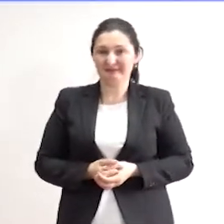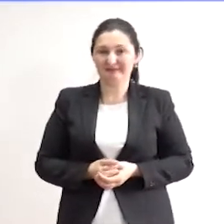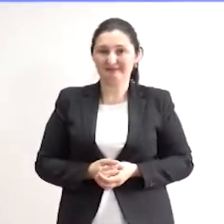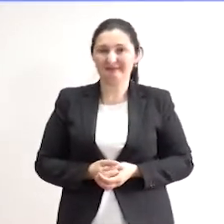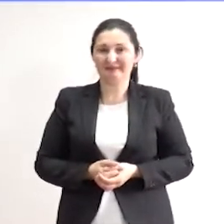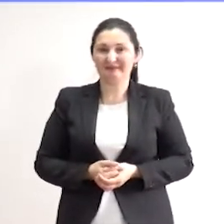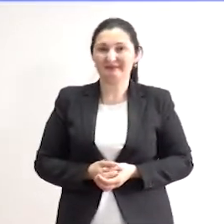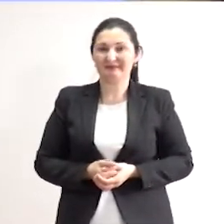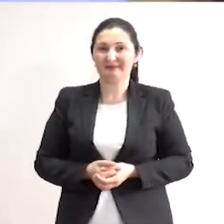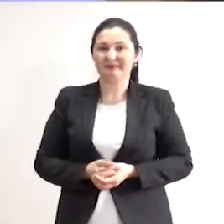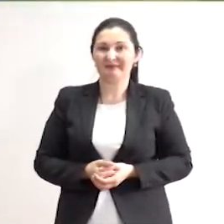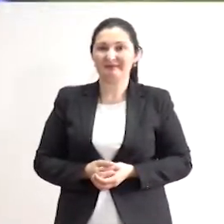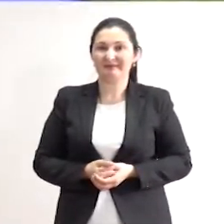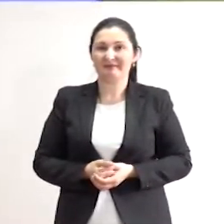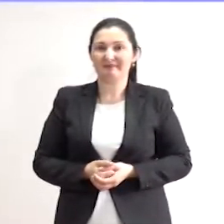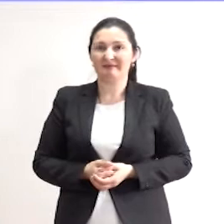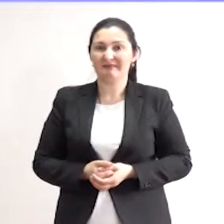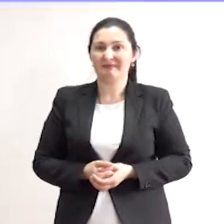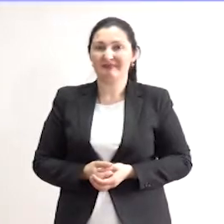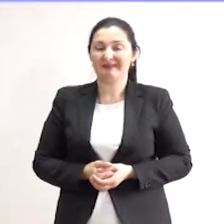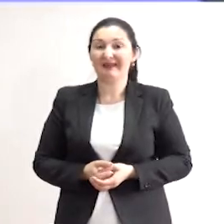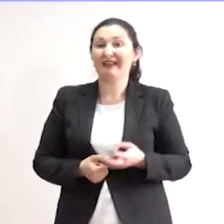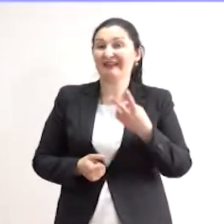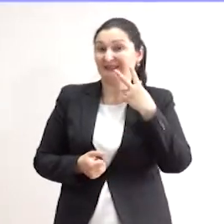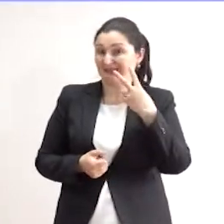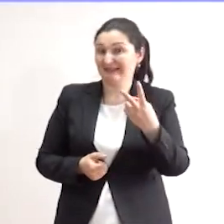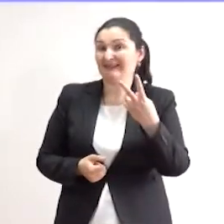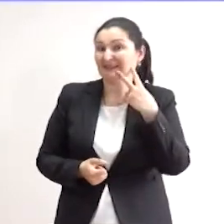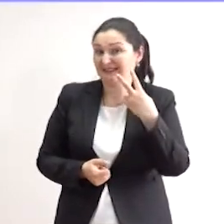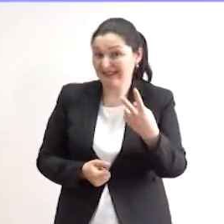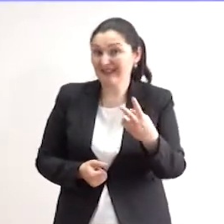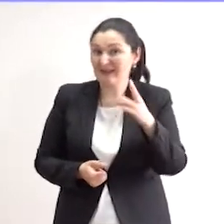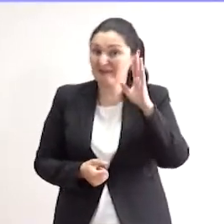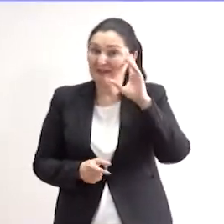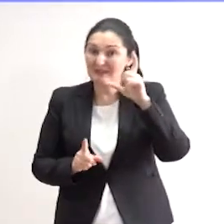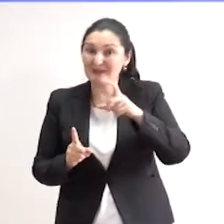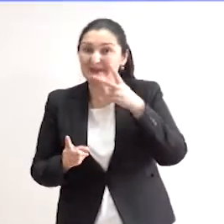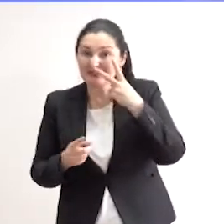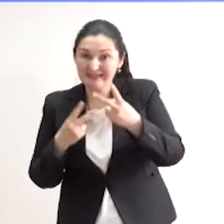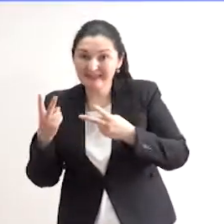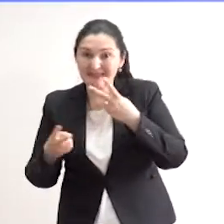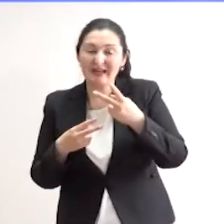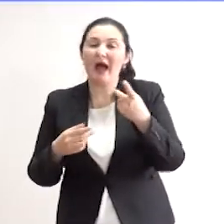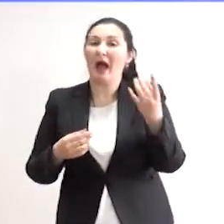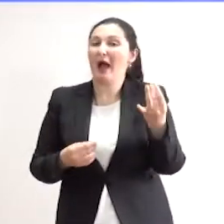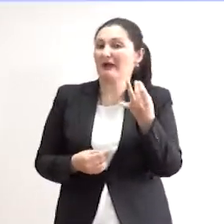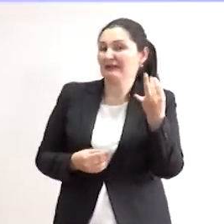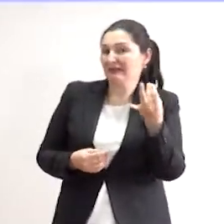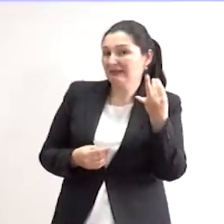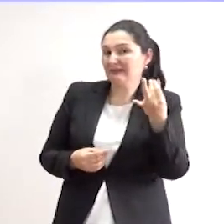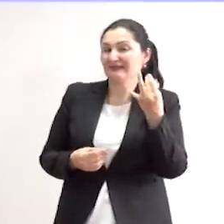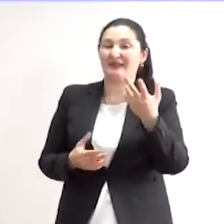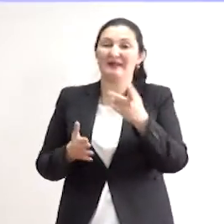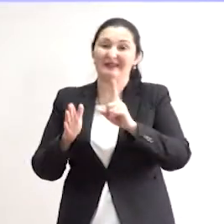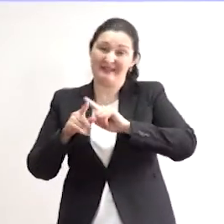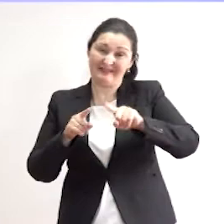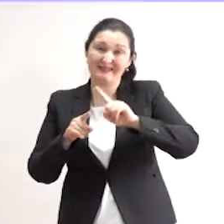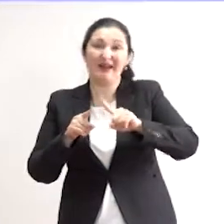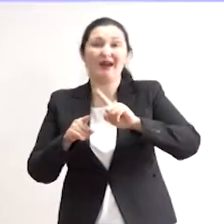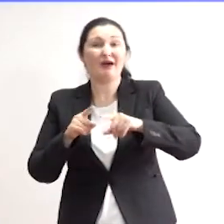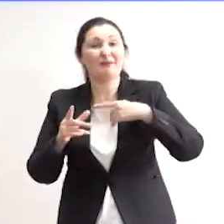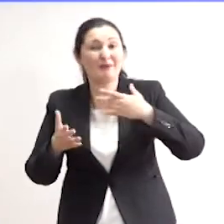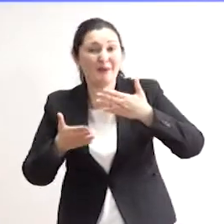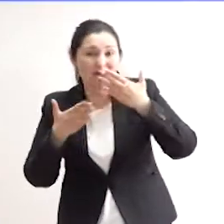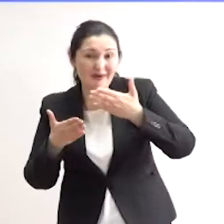کانی بینا دیدید بچه ها بله دیدم عجایب تستر بخونید